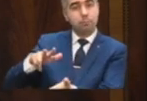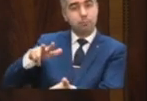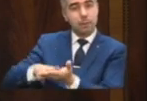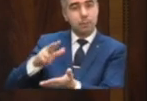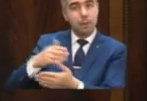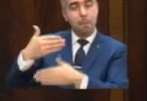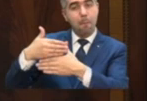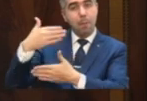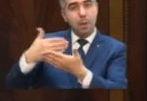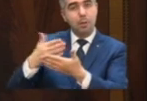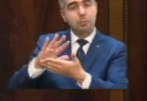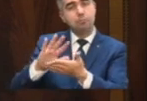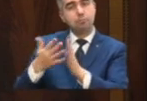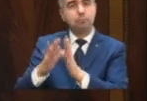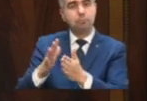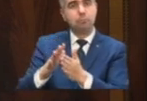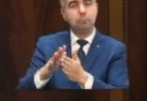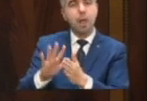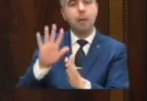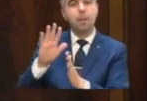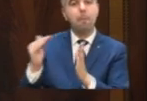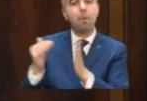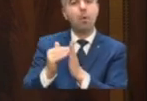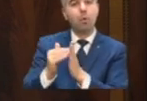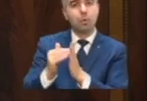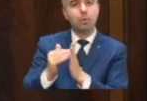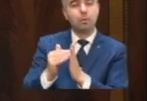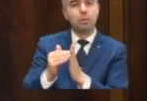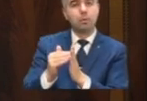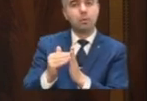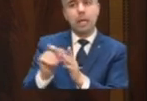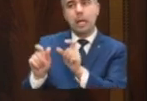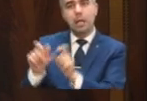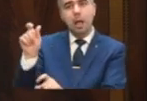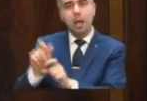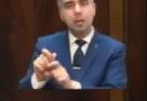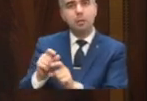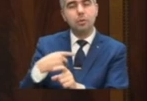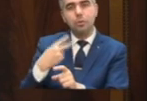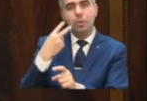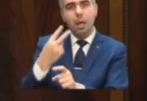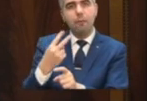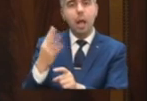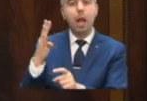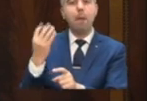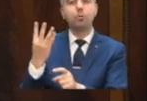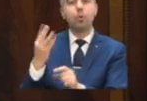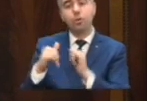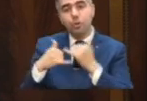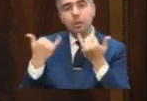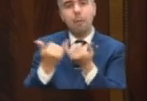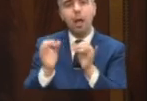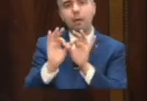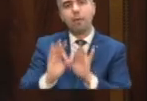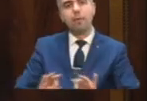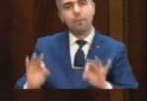ديال البناء كاين خمسه متدخلين، دوك المتدخلين ما كيجاوبوش اكثر من اربعه شهور، كاين احنا